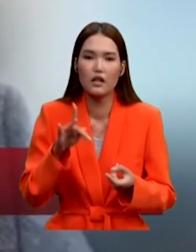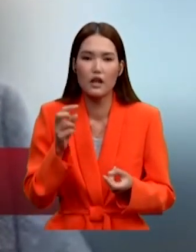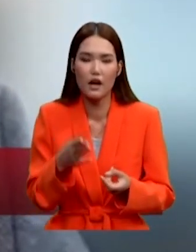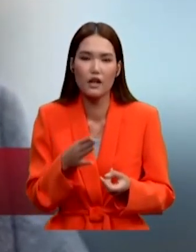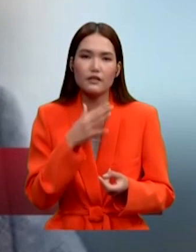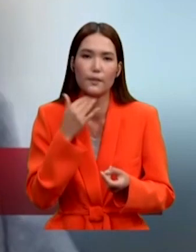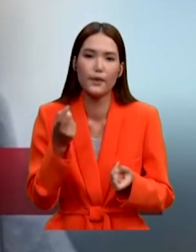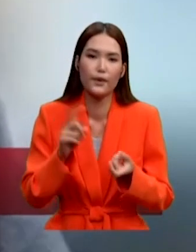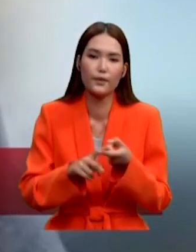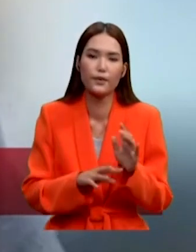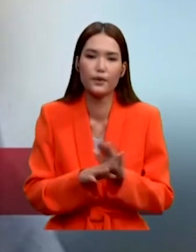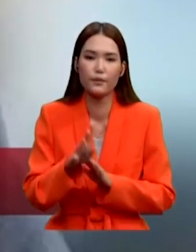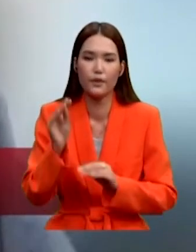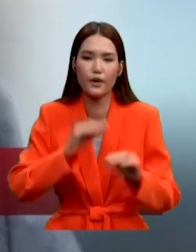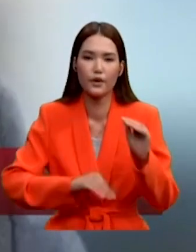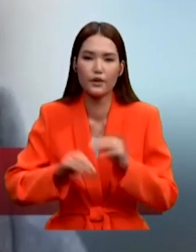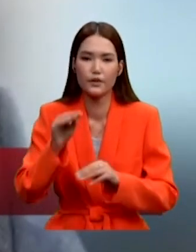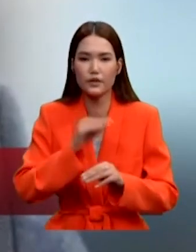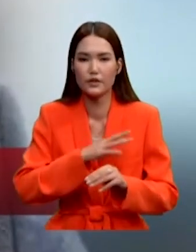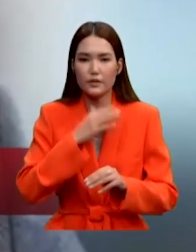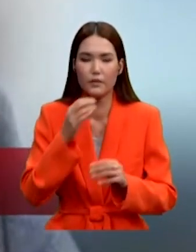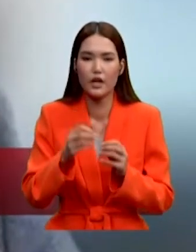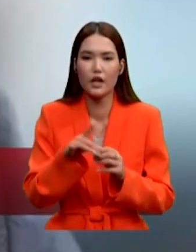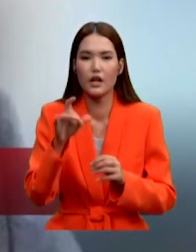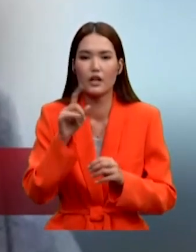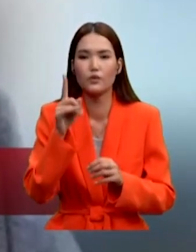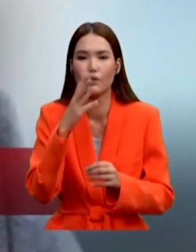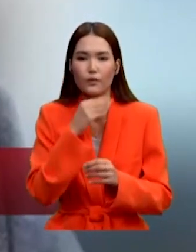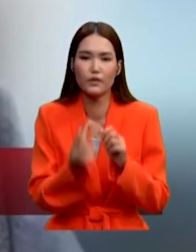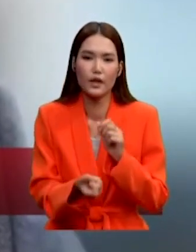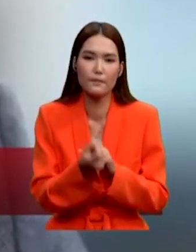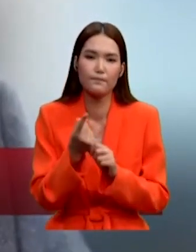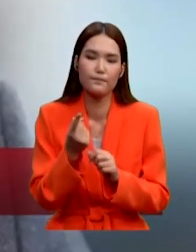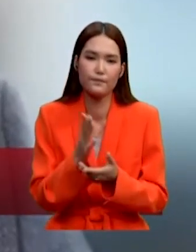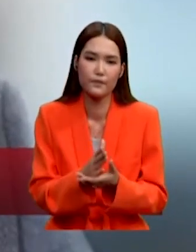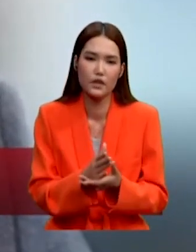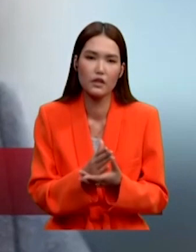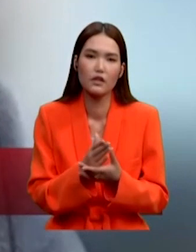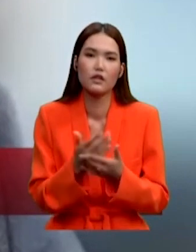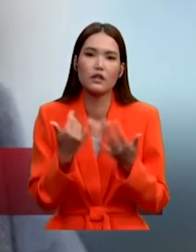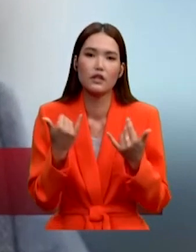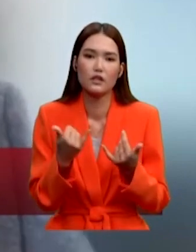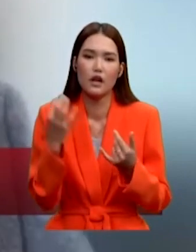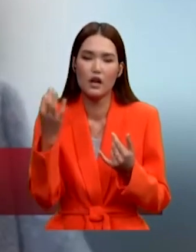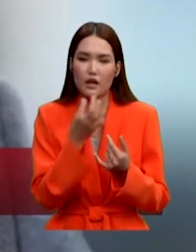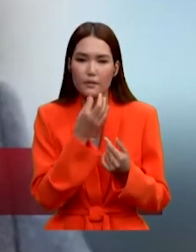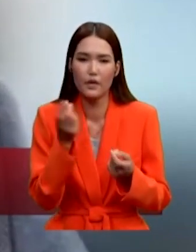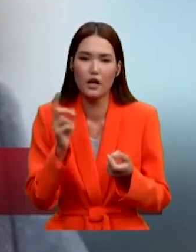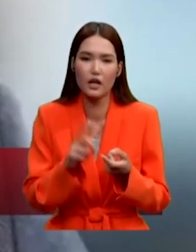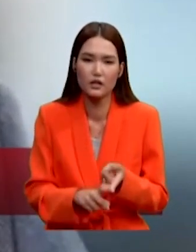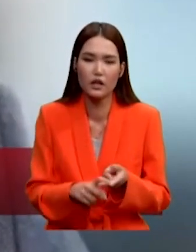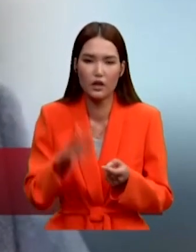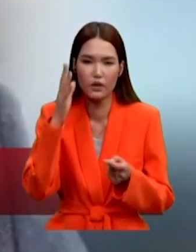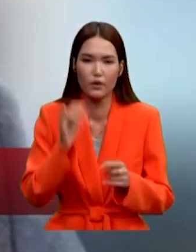предоставляет интернет со скоростью 10 мегабит в секунду в школе села Аккум. И оператор связи готов